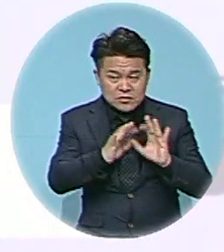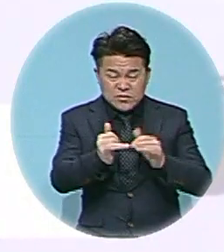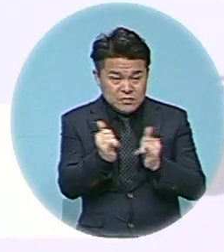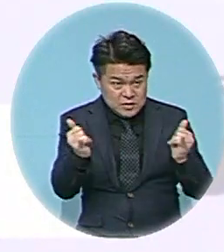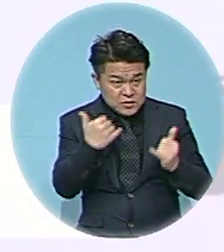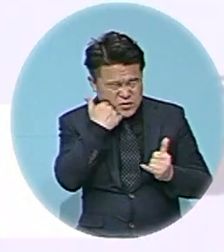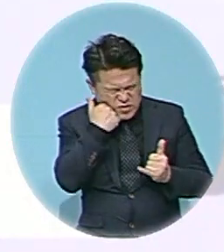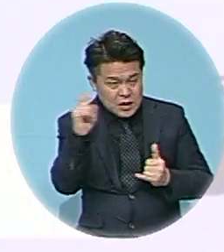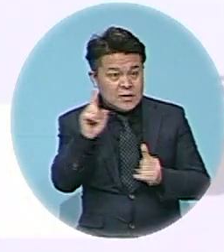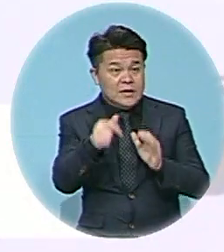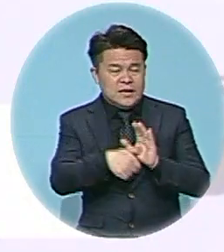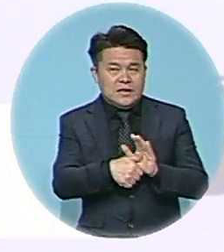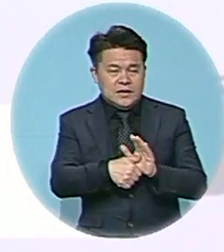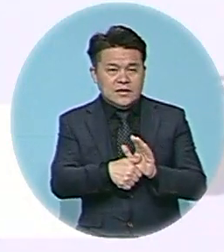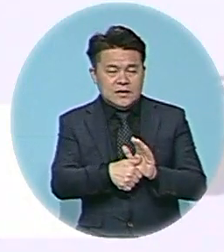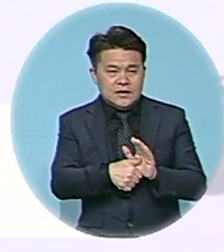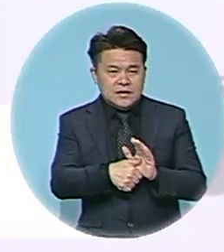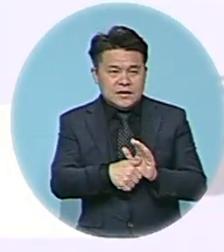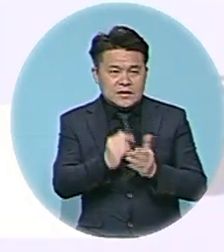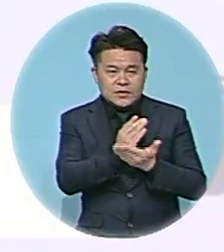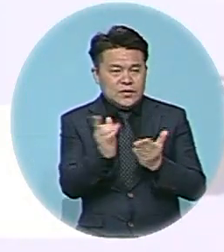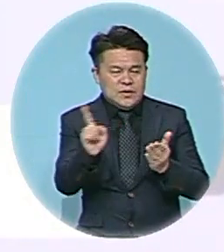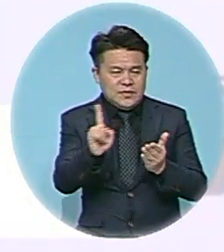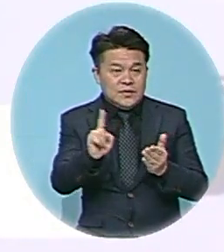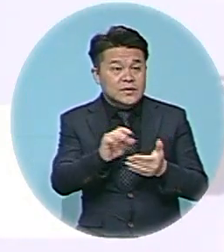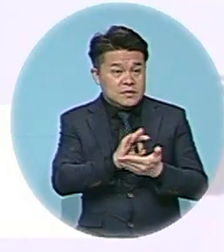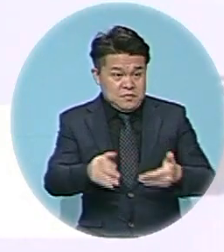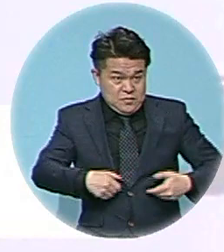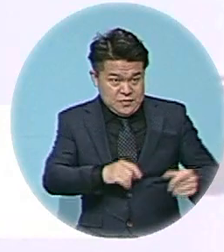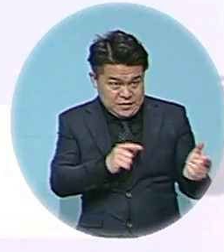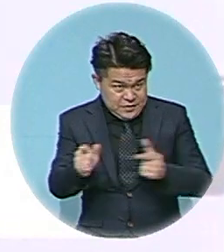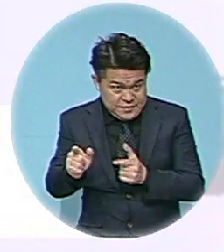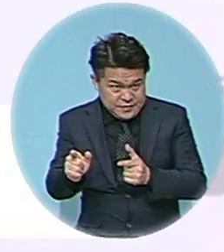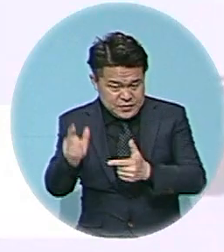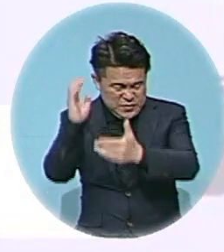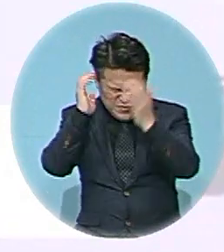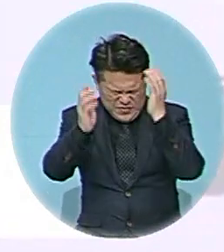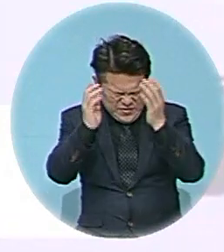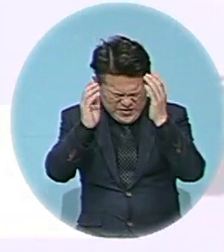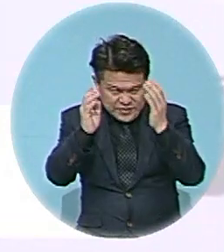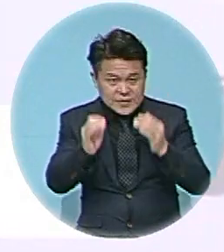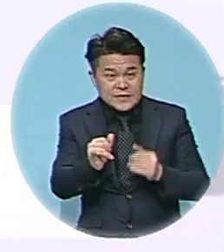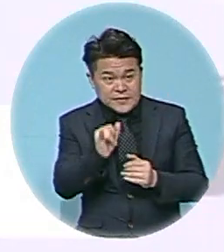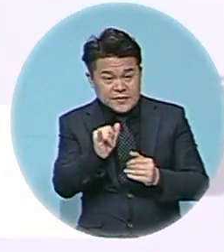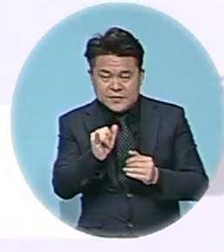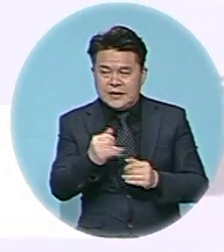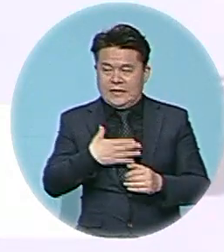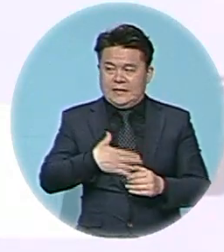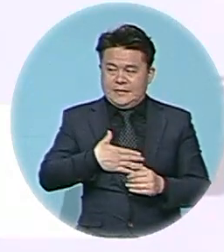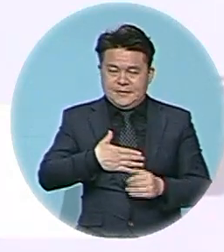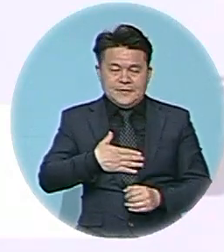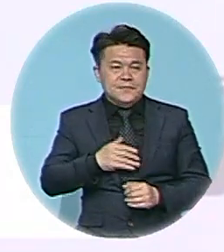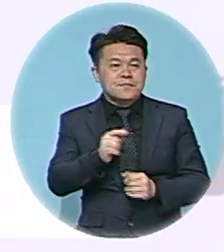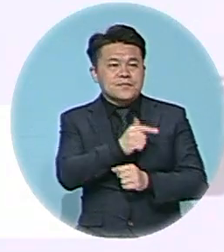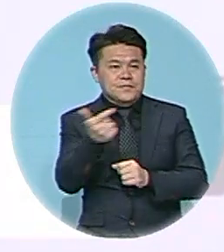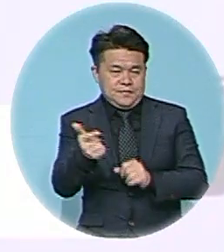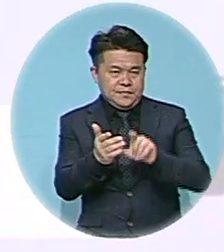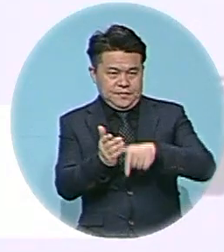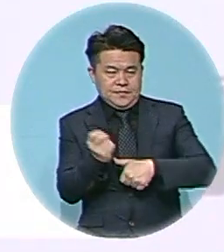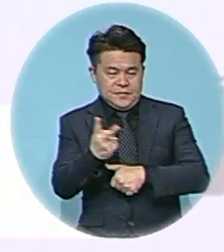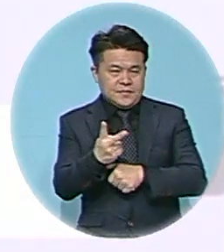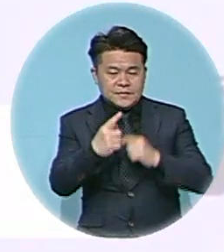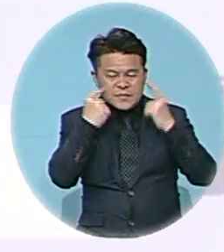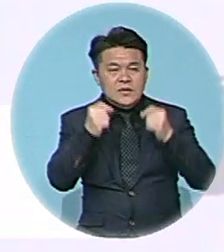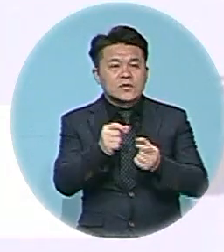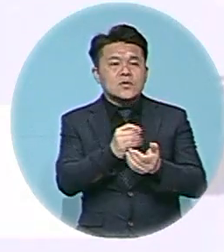국민들이 언제 어떠한 종류를 사용해야 할지 혼란이 있다라는 말씀이 계셔서 오후에 이